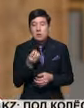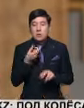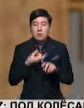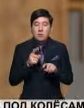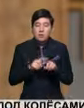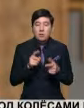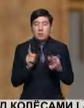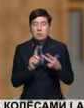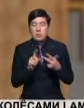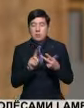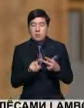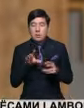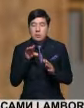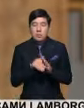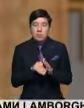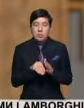И это первое. Второе, это, конечно,